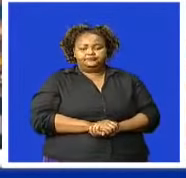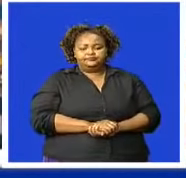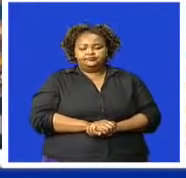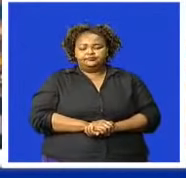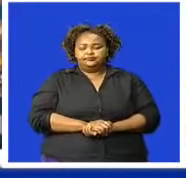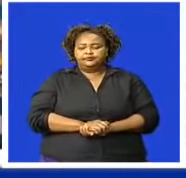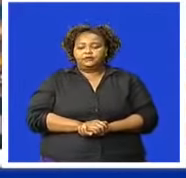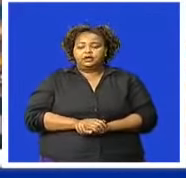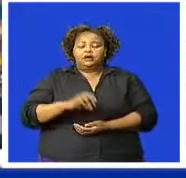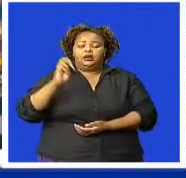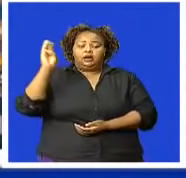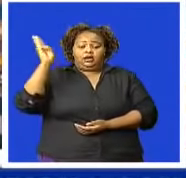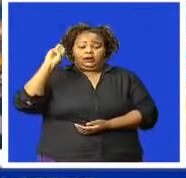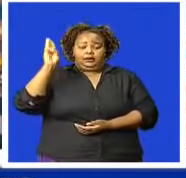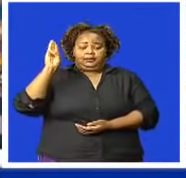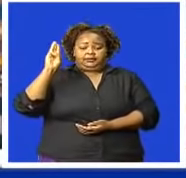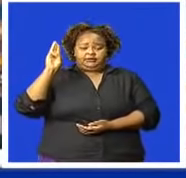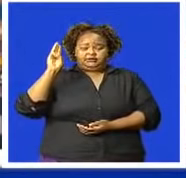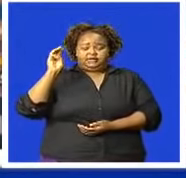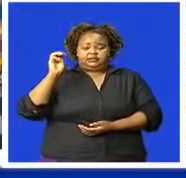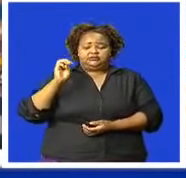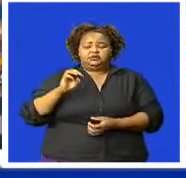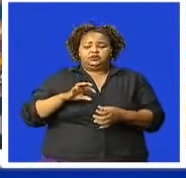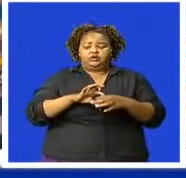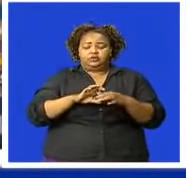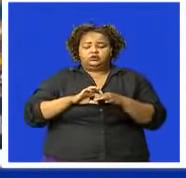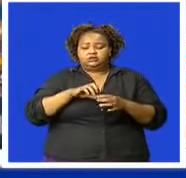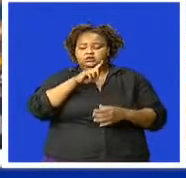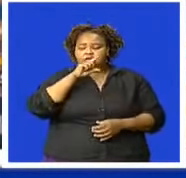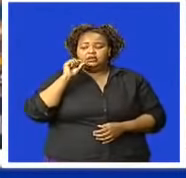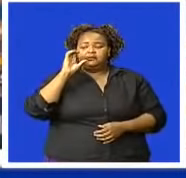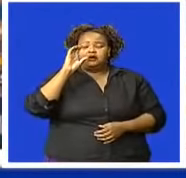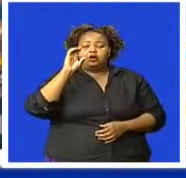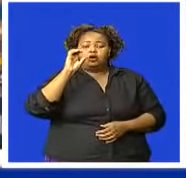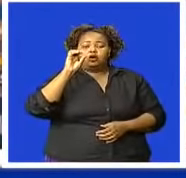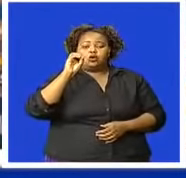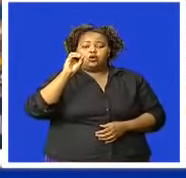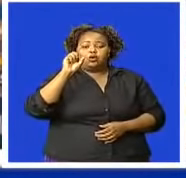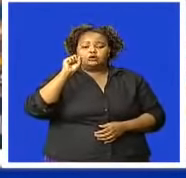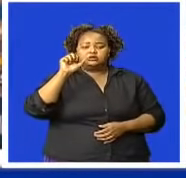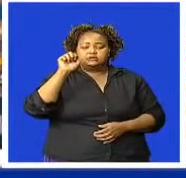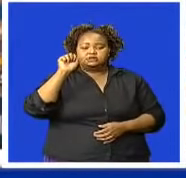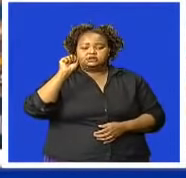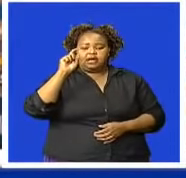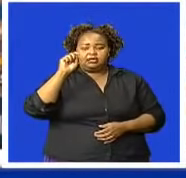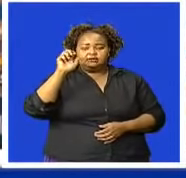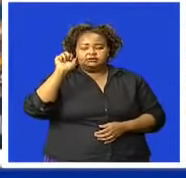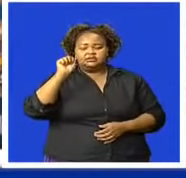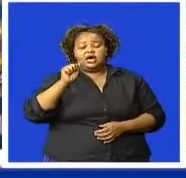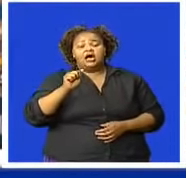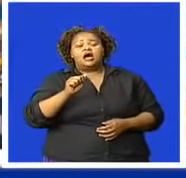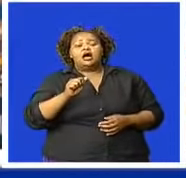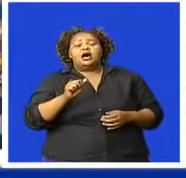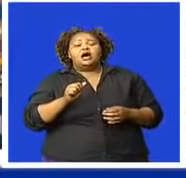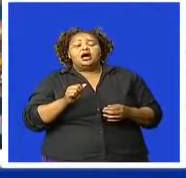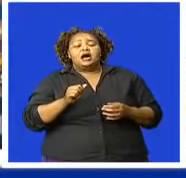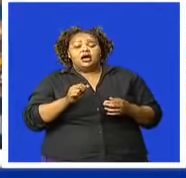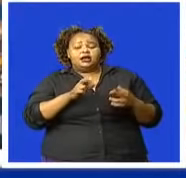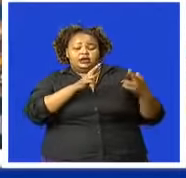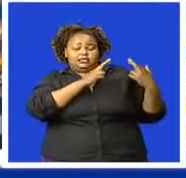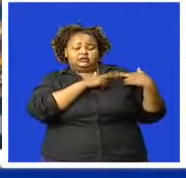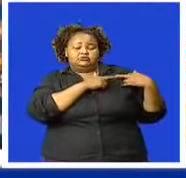Lisekela lamengameli wenhlangano yeCOSATA lekuyinhlangano lephethe umdlalo weTaekwondo esifundzeni seSadak Zakhele